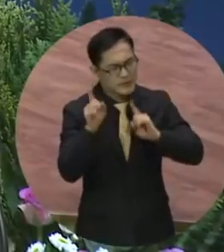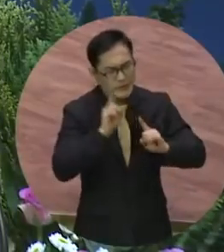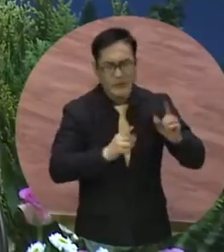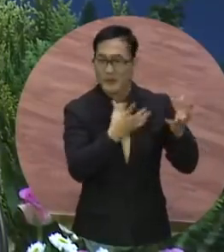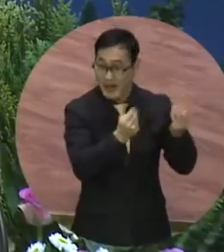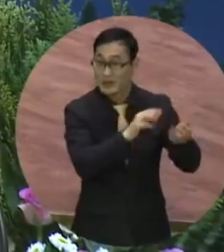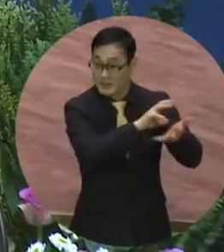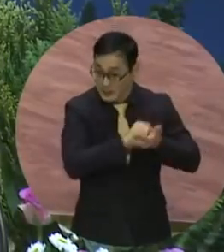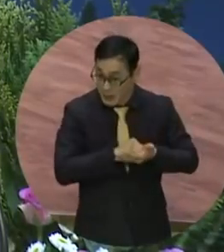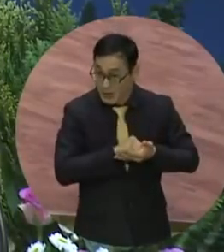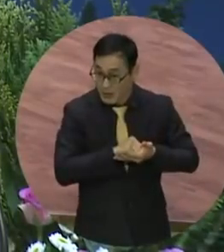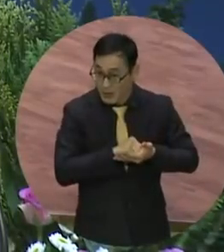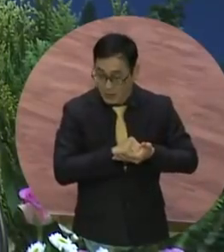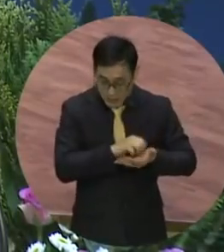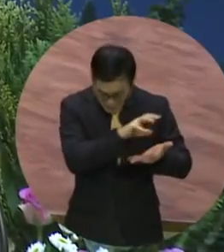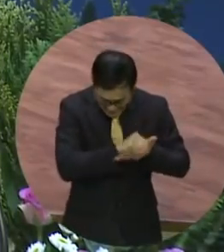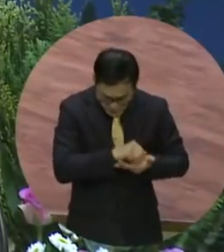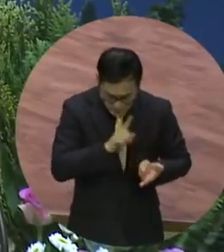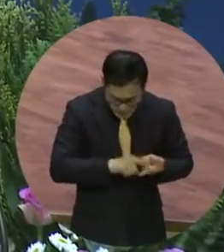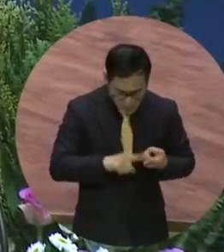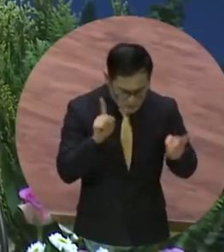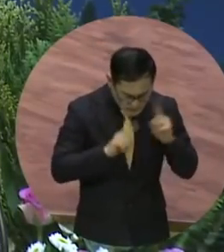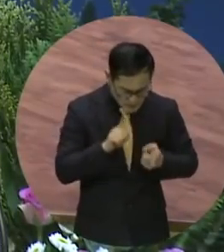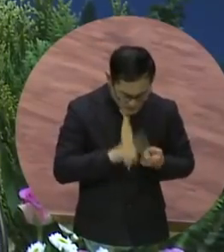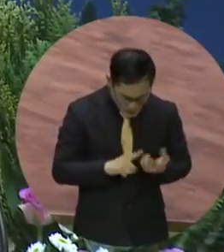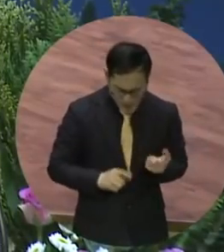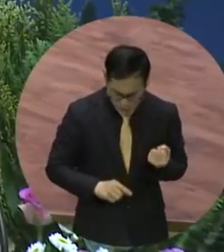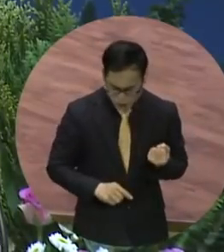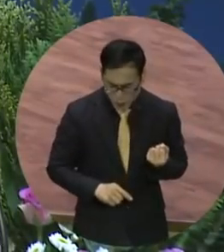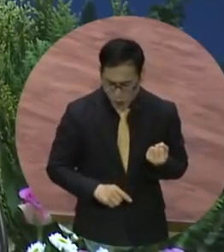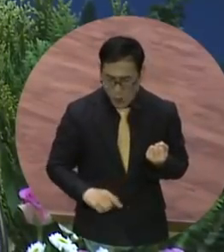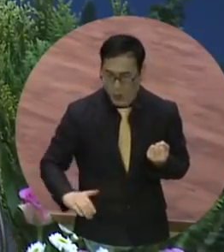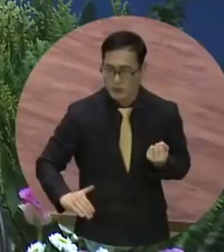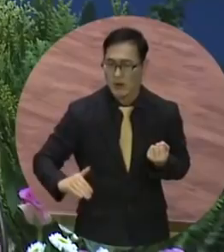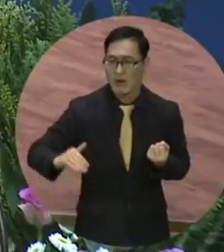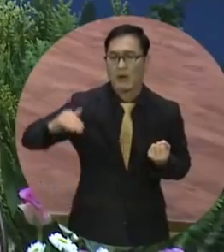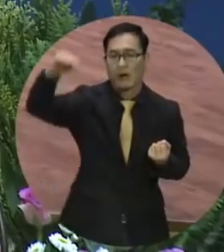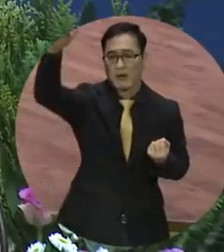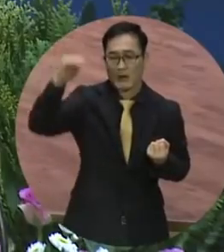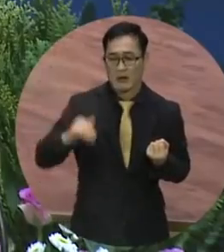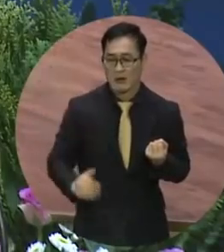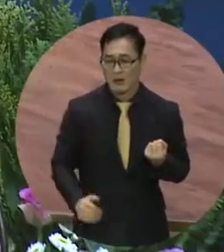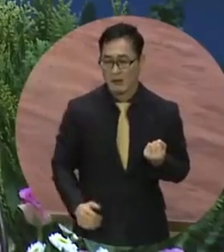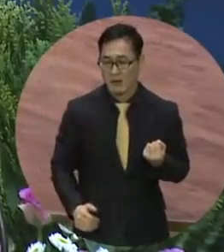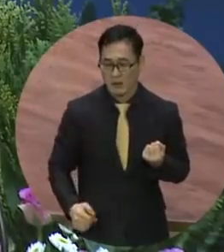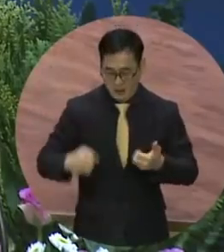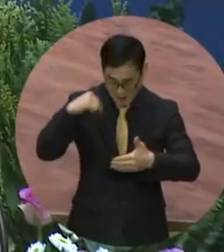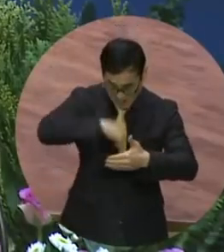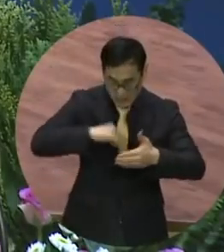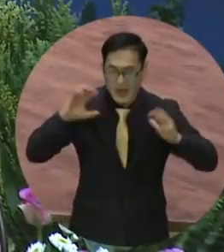때 가졌던 그 열등 의식, 어릴 때 가졌던 그 아픔, 그걸 그대로 가지고 있어.